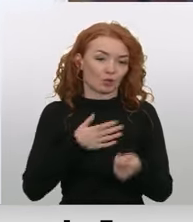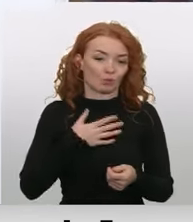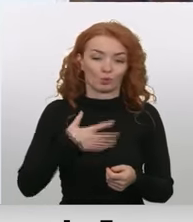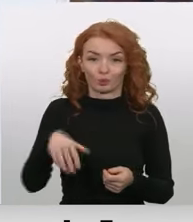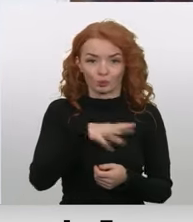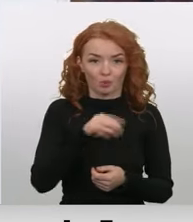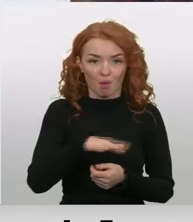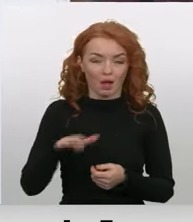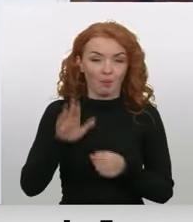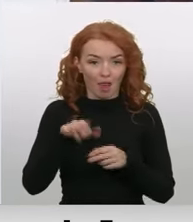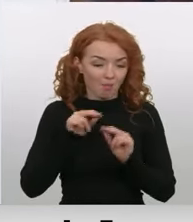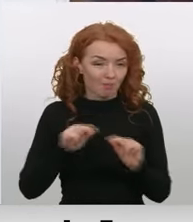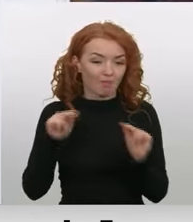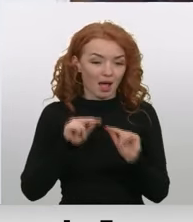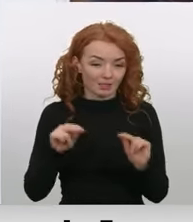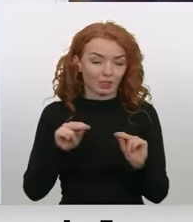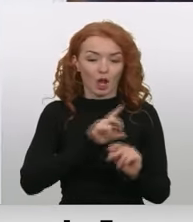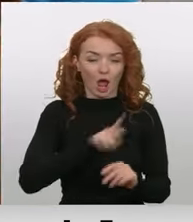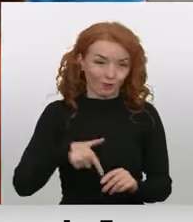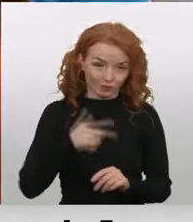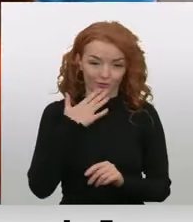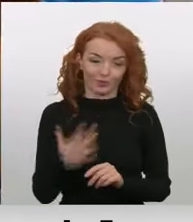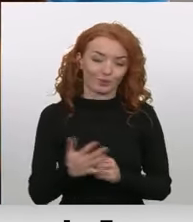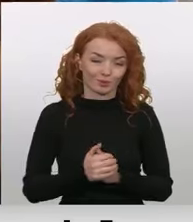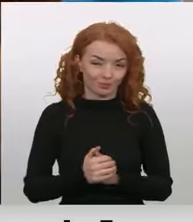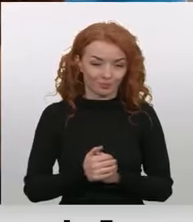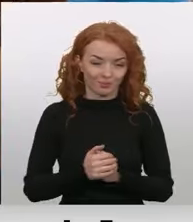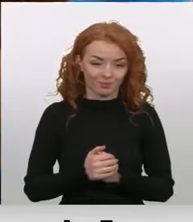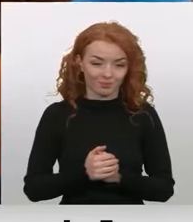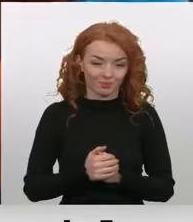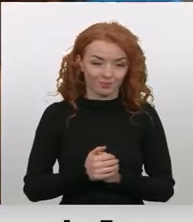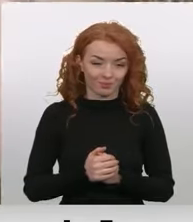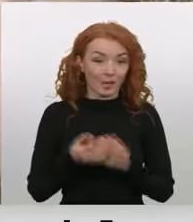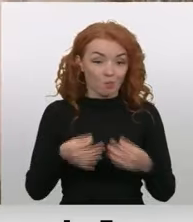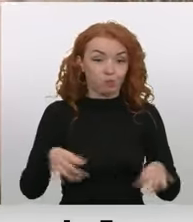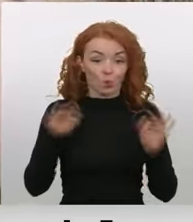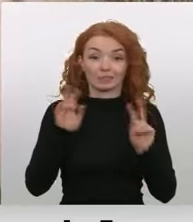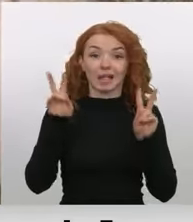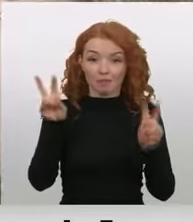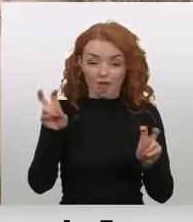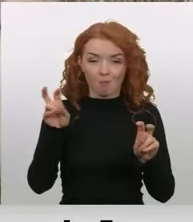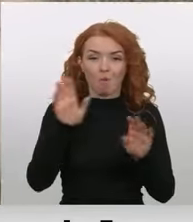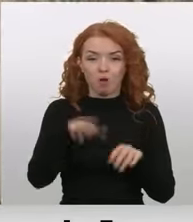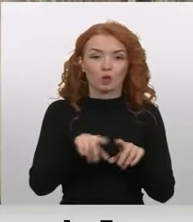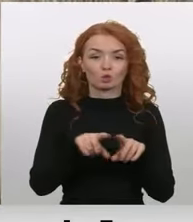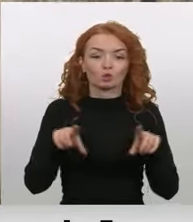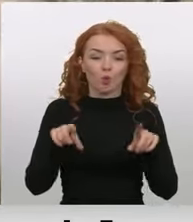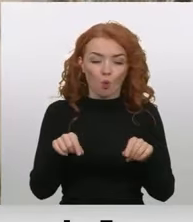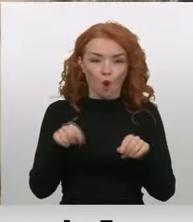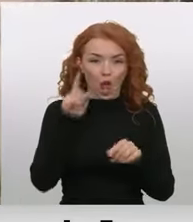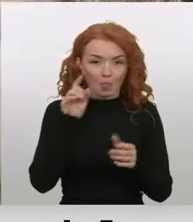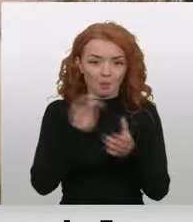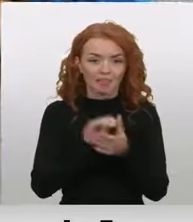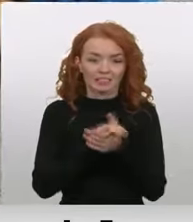lai mācītu latviešu valodu. Vēl viena būtiska tēma ir par skoliņu